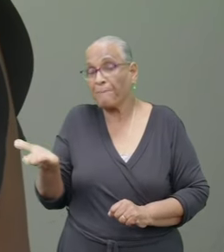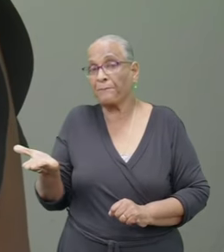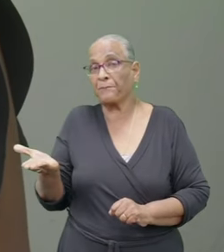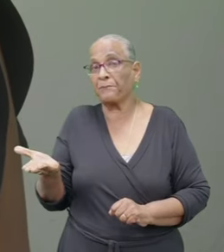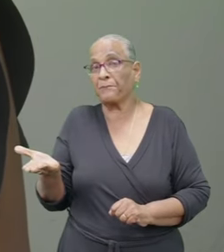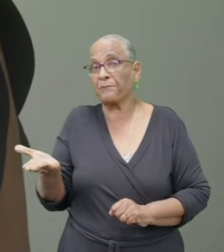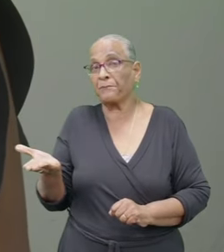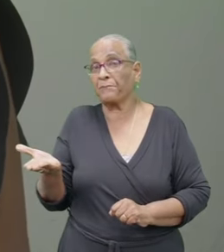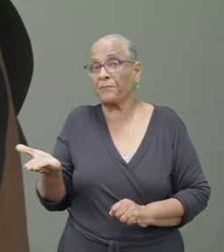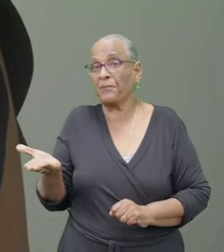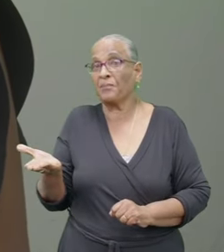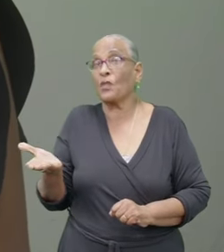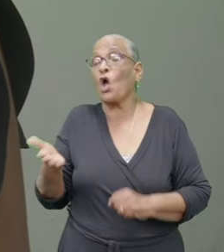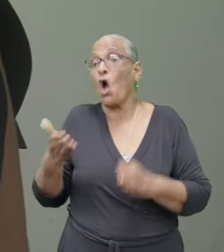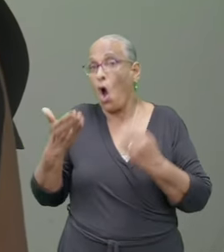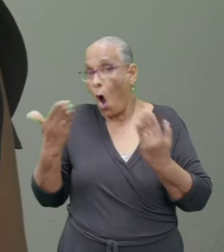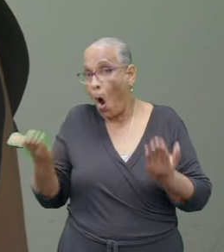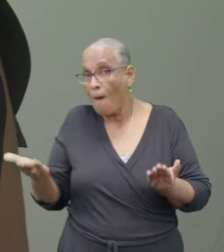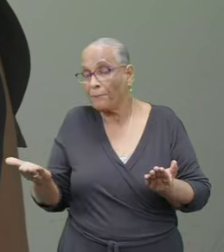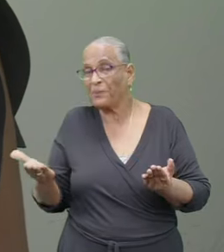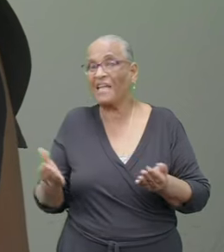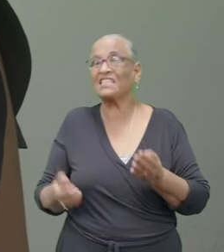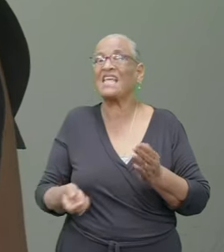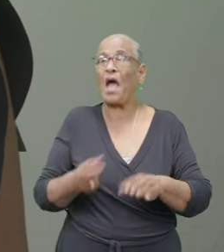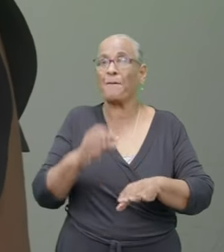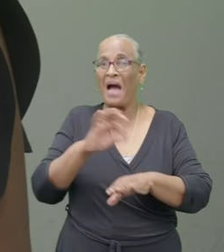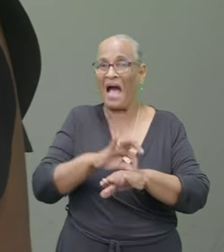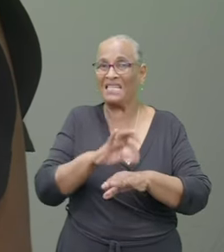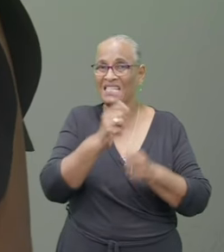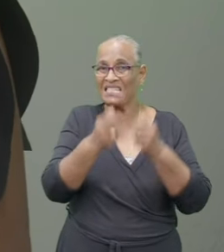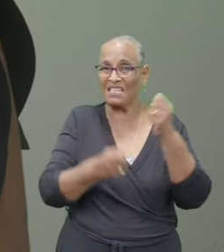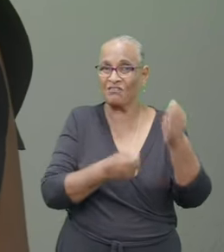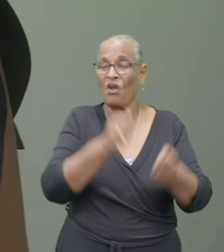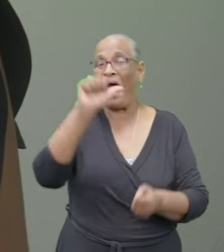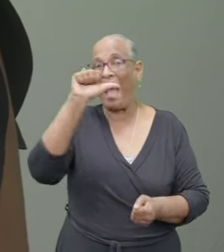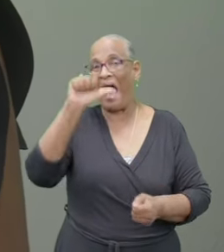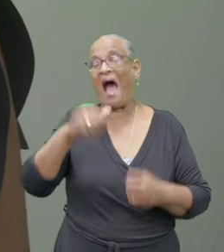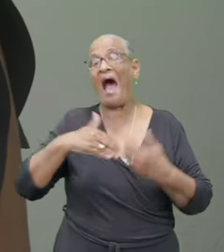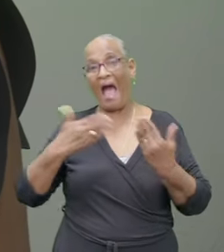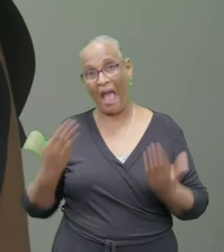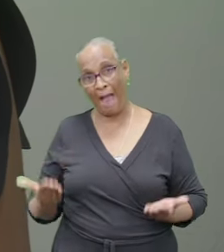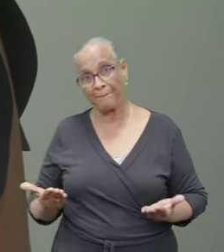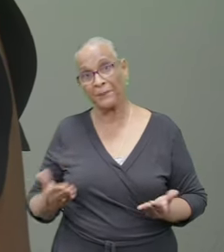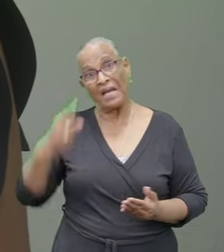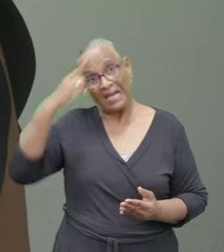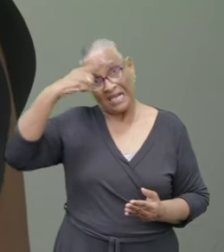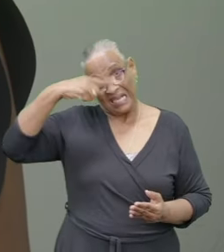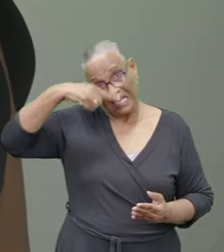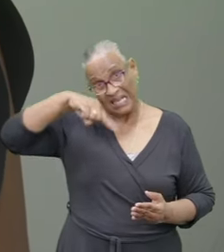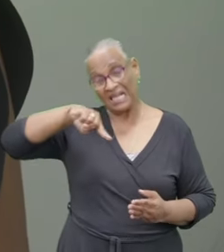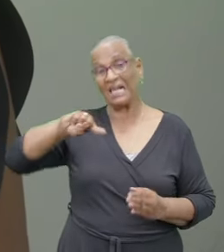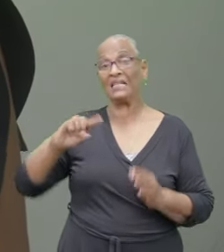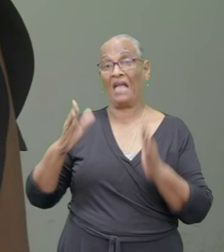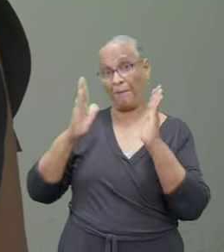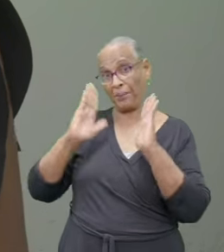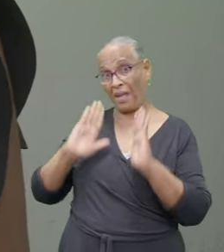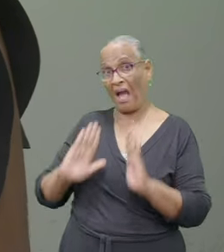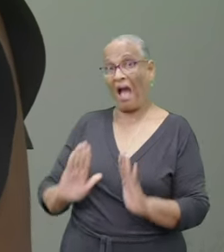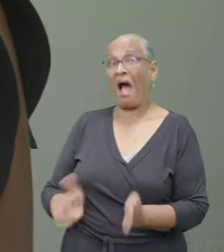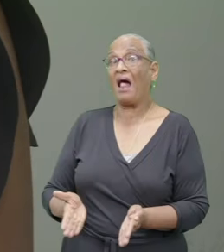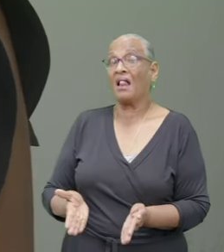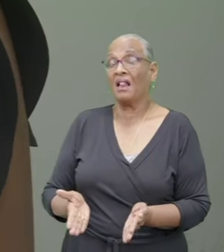al een verpleegkundig A-diploma hebben, al over competenties beschikken En wat we in principe aan het doen zijn met dit soort